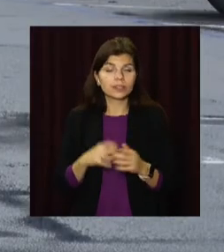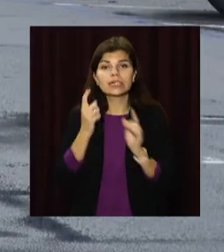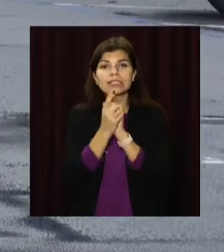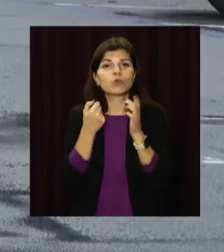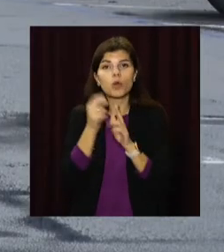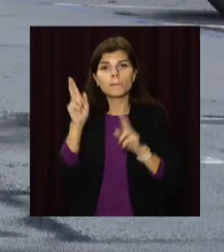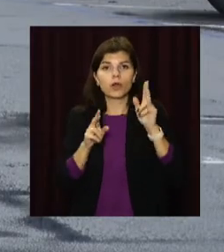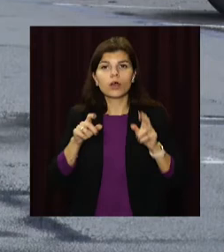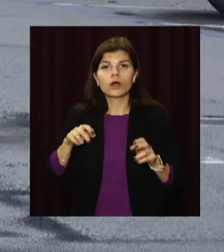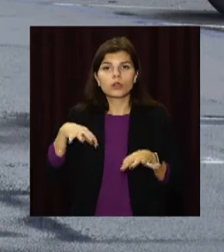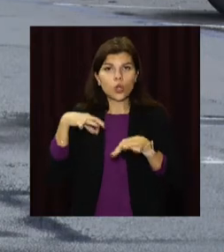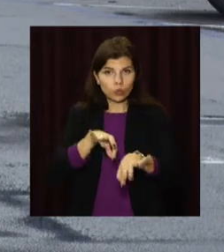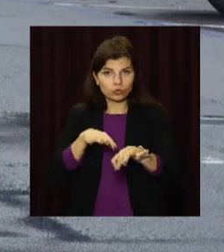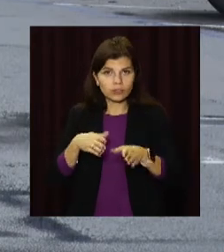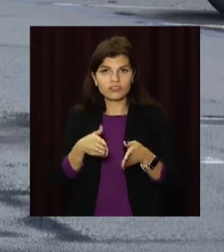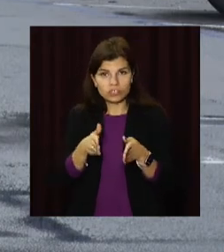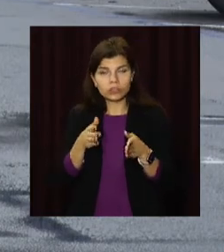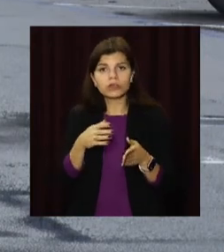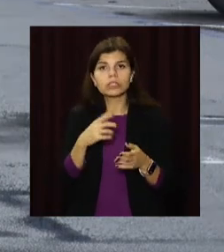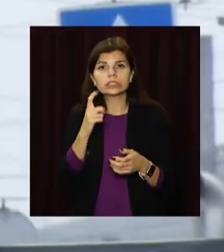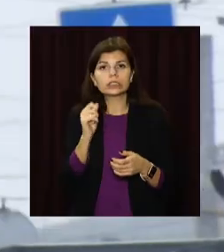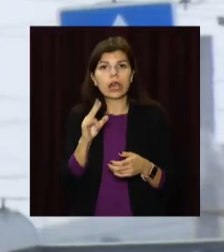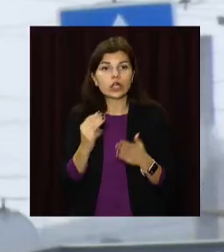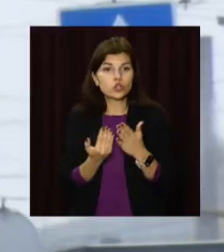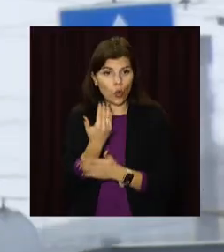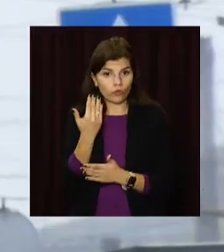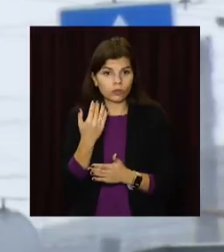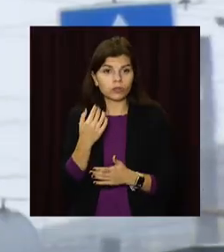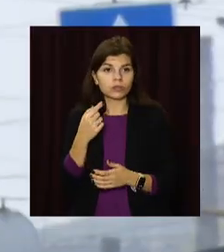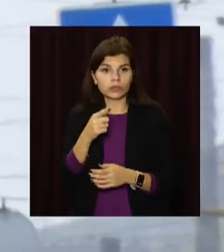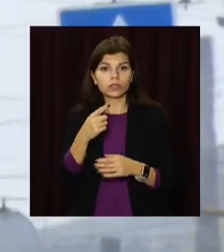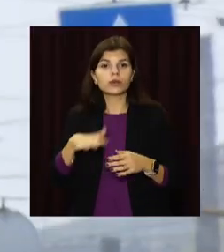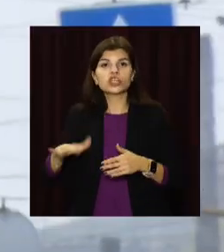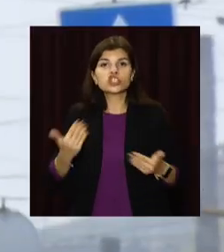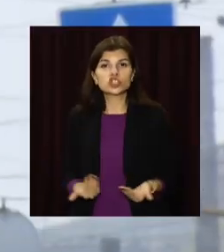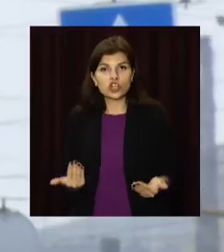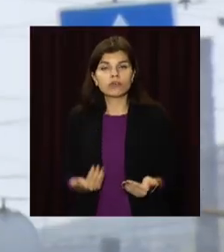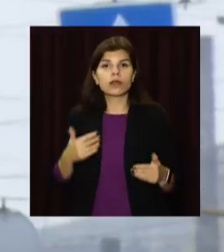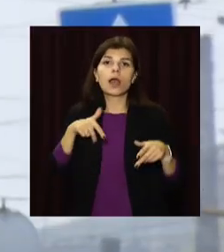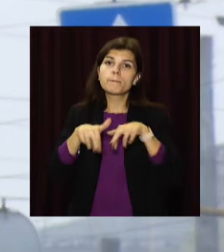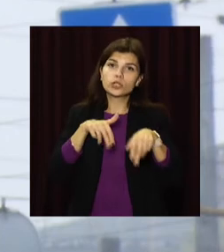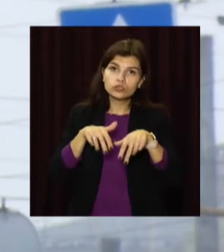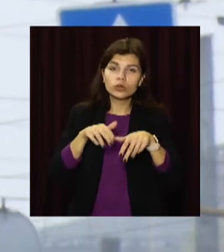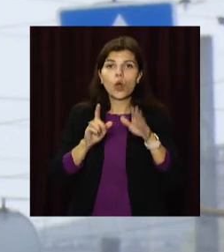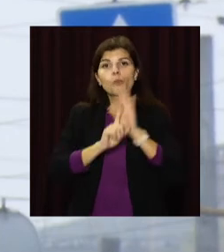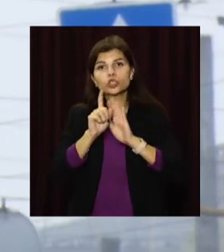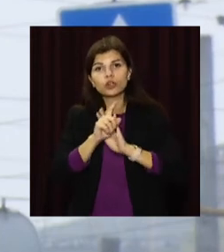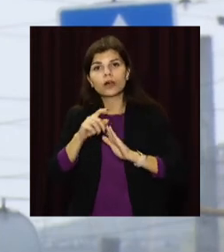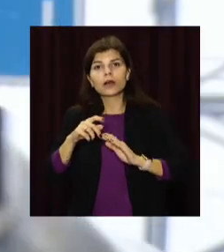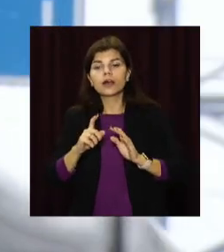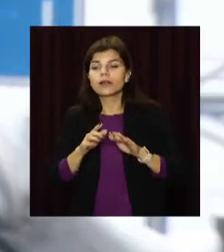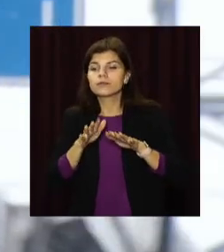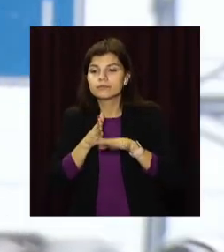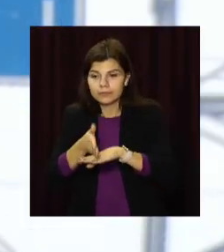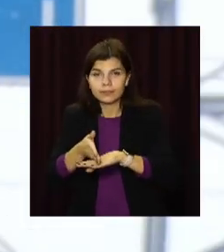Зміни до правил дорожнього руху передбачають нові дорожні знаки. Зокрема, позначення житлової зони і пішохідної доріжки початку населеного